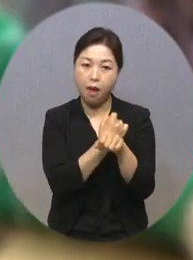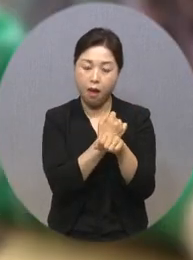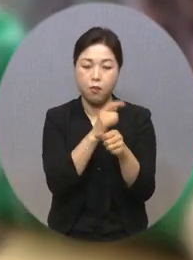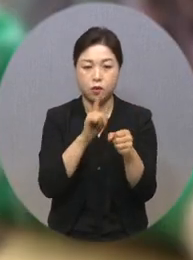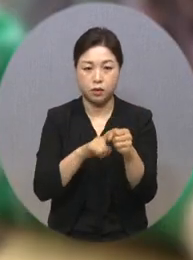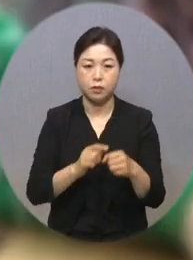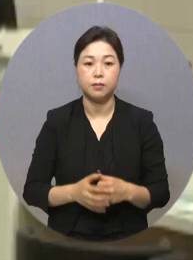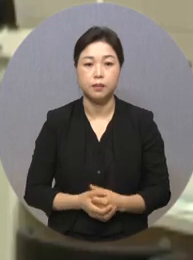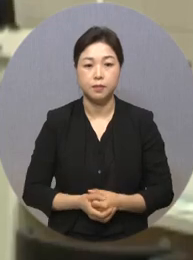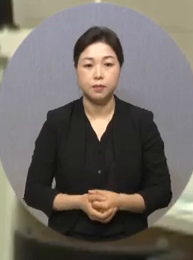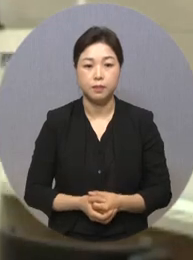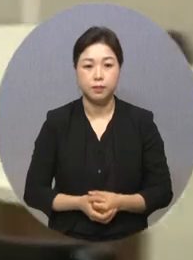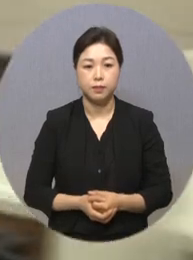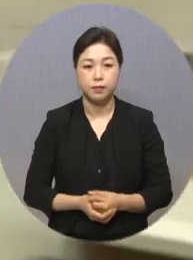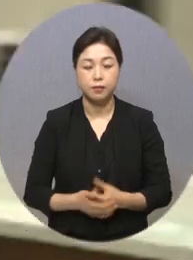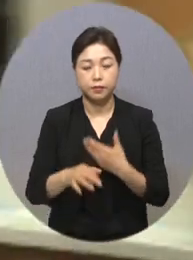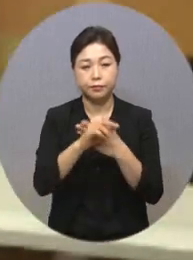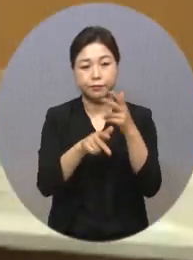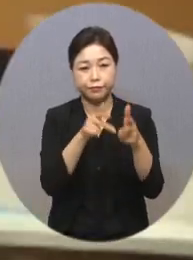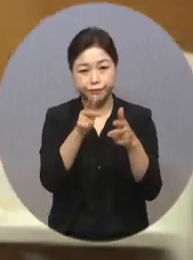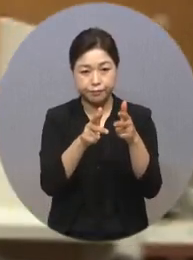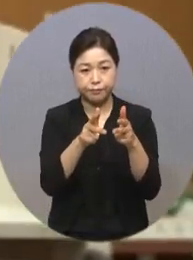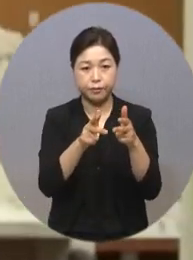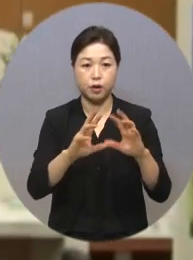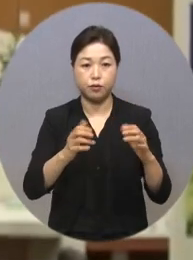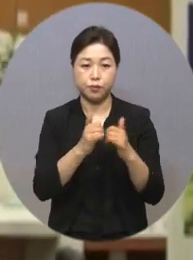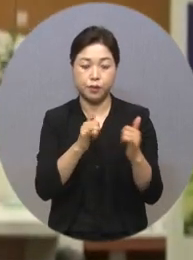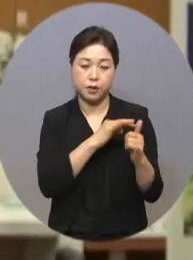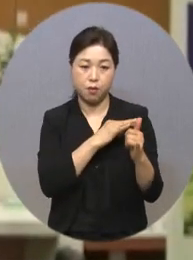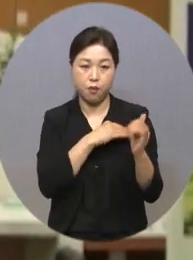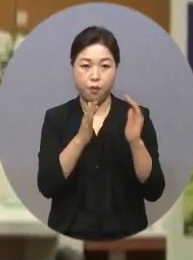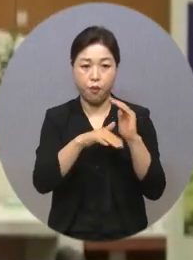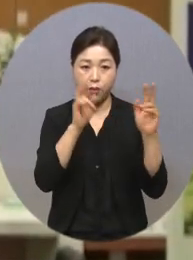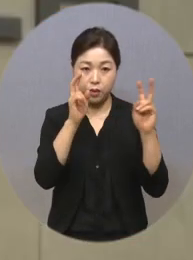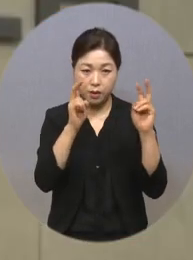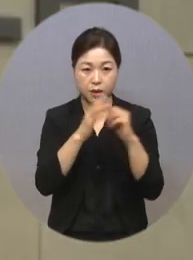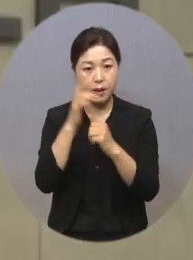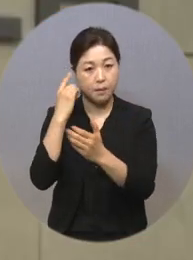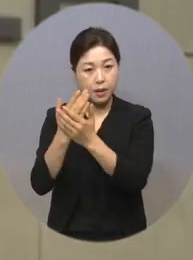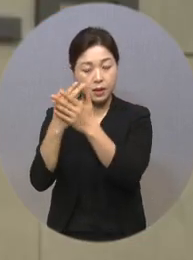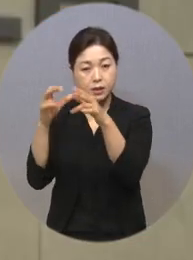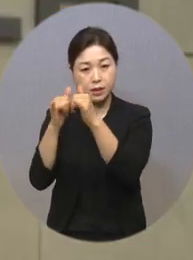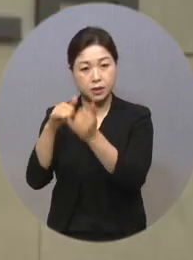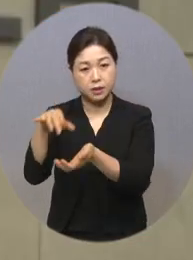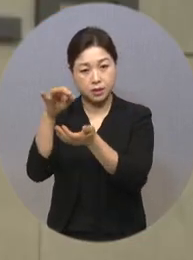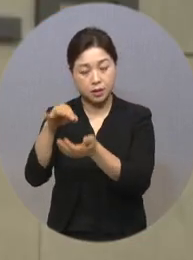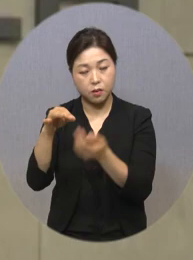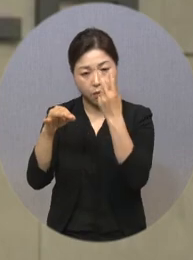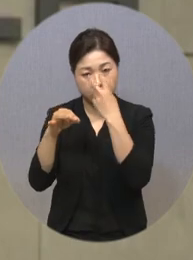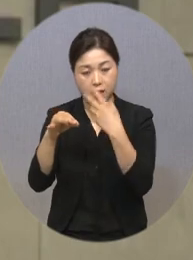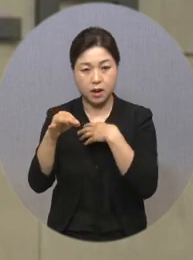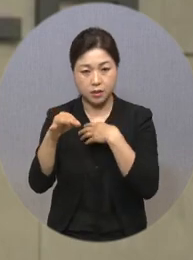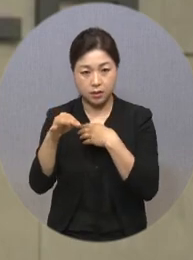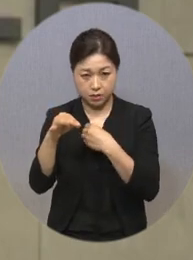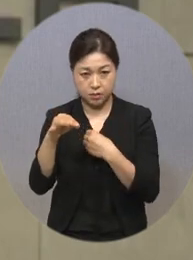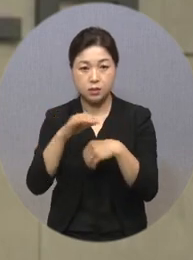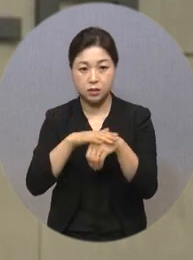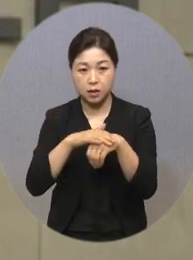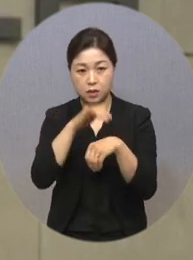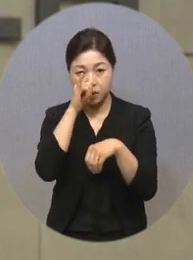추진됐습니다. 시범사업 기간 국민연금공단은 발달장애인의 재산을 안전하게 관리하고